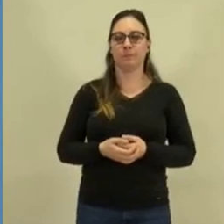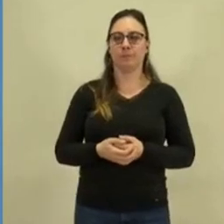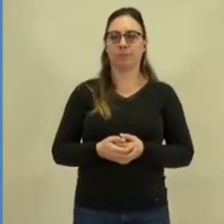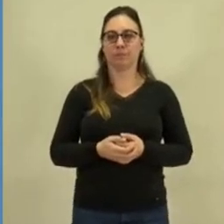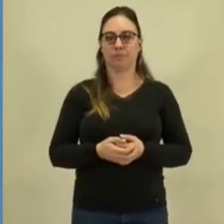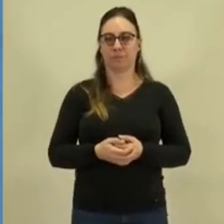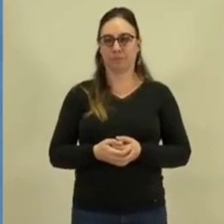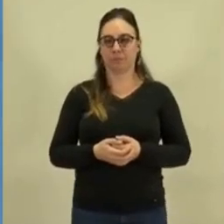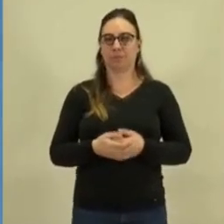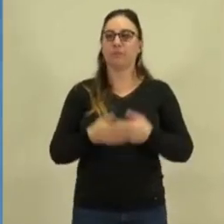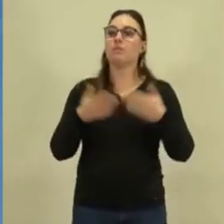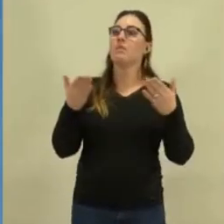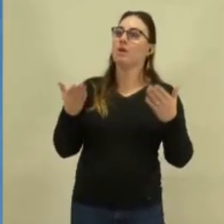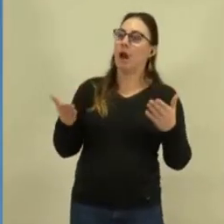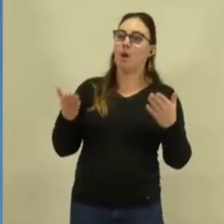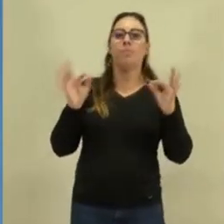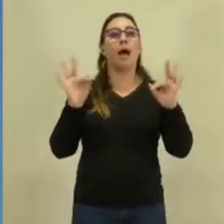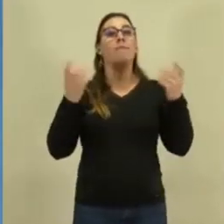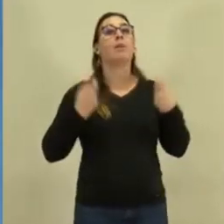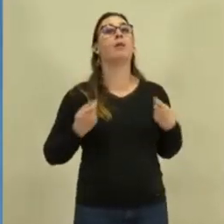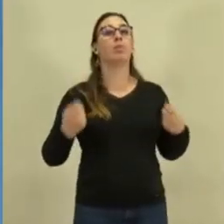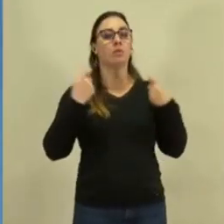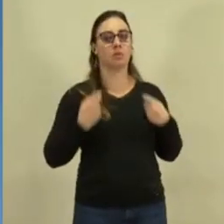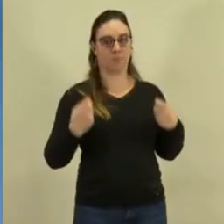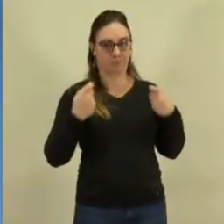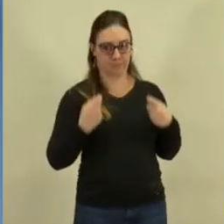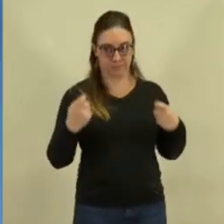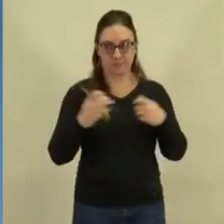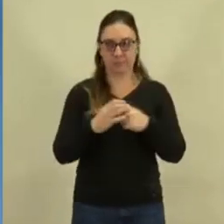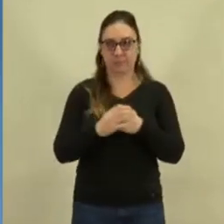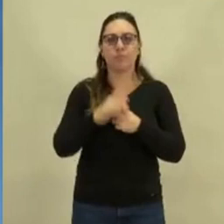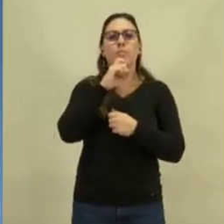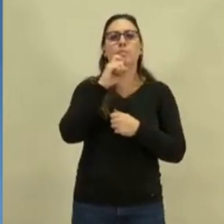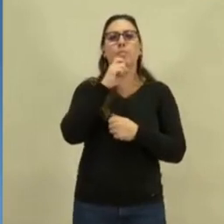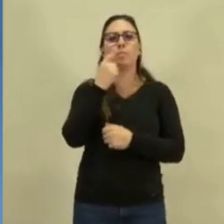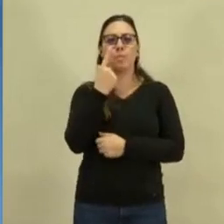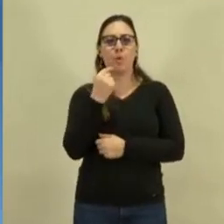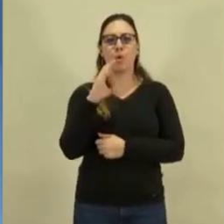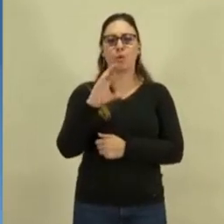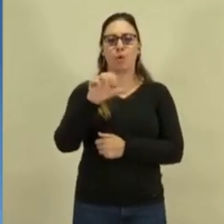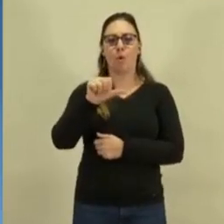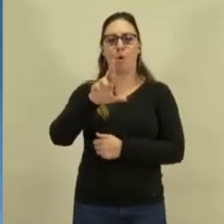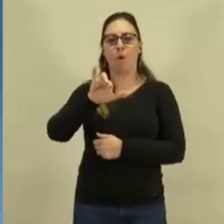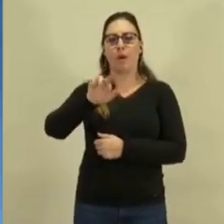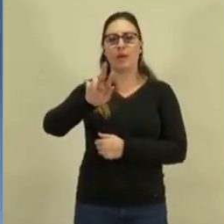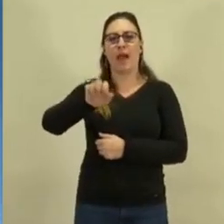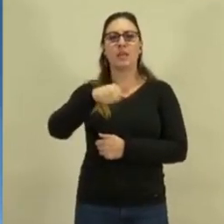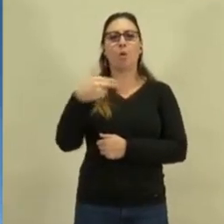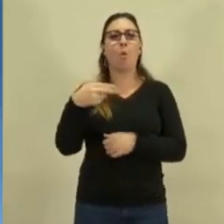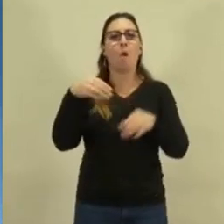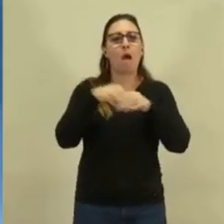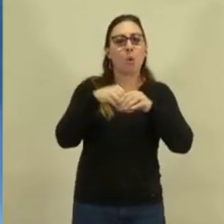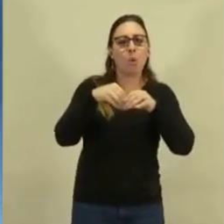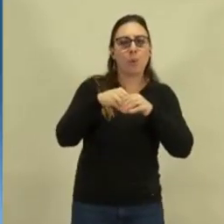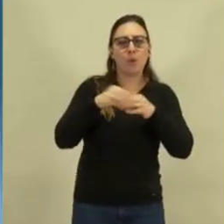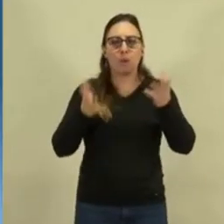Alors, si on parle des dépenses, tout à l'heure Alain Carnion parlait des économies qui seraient possibles